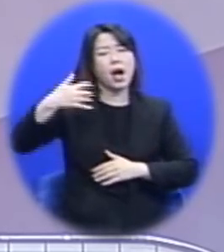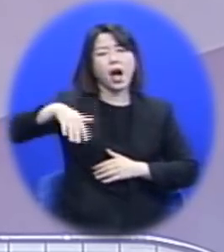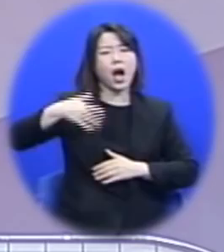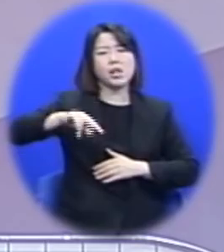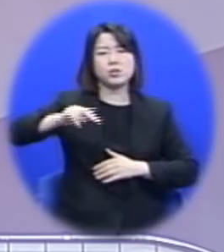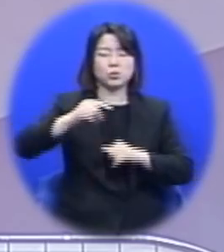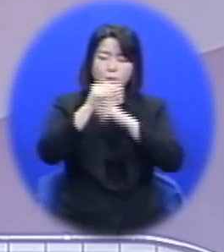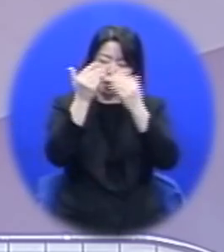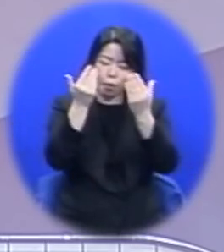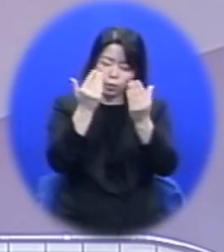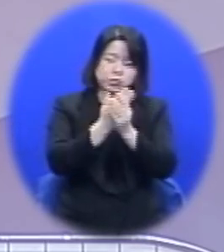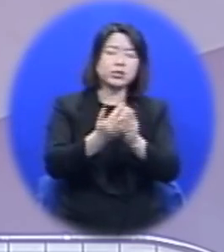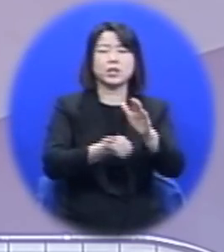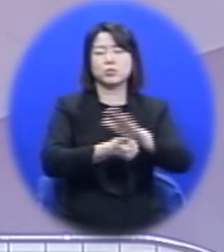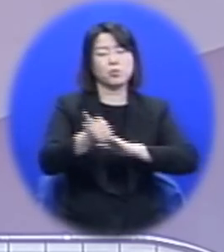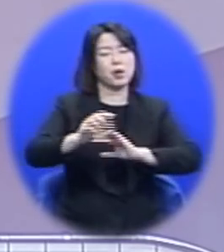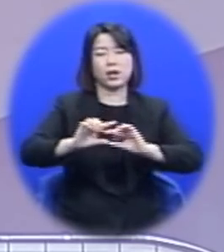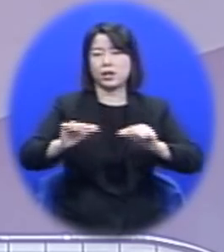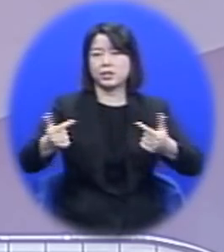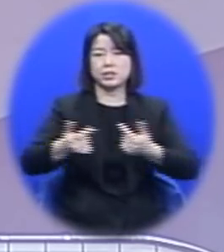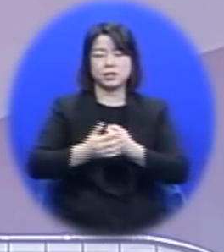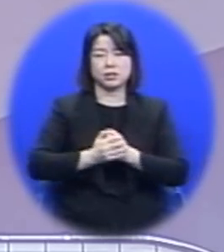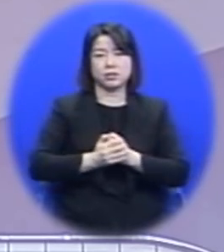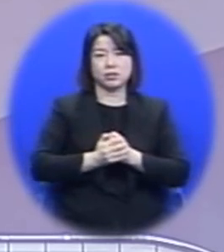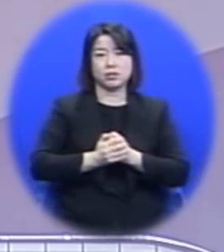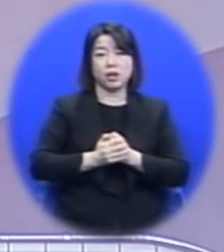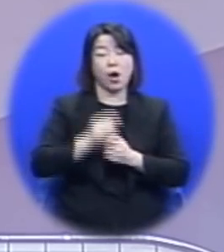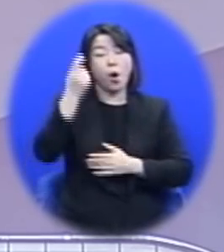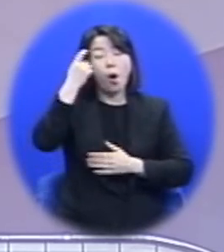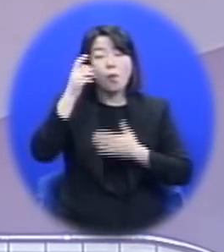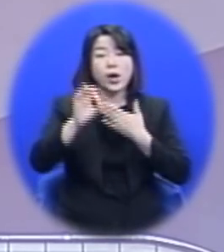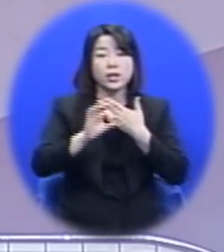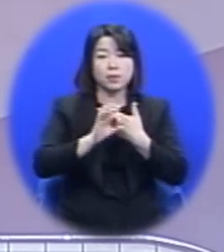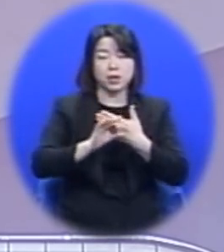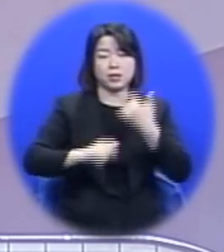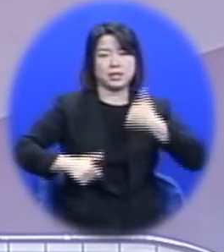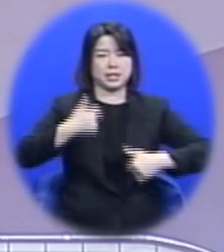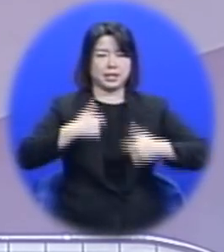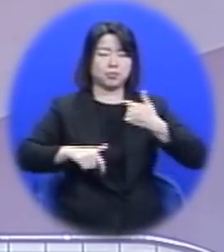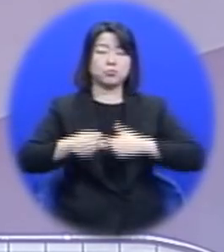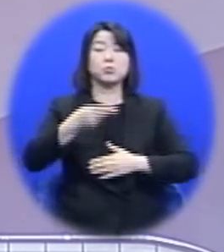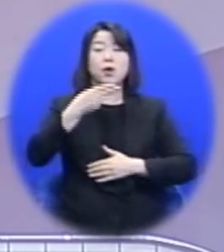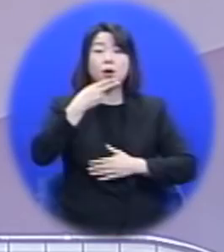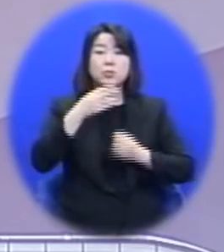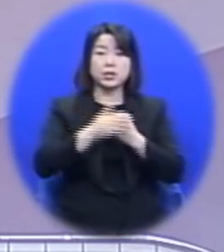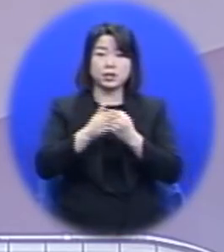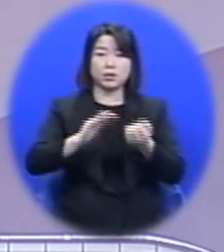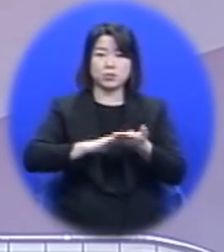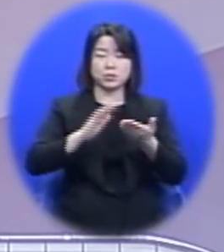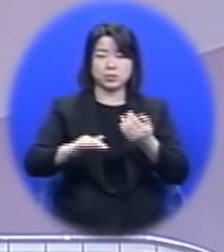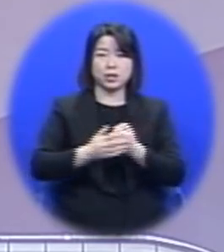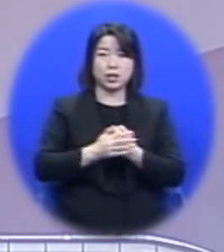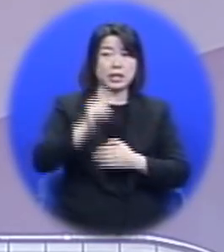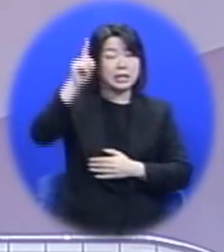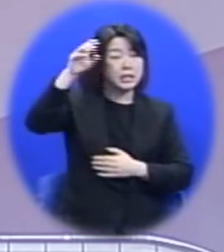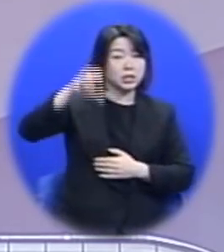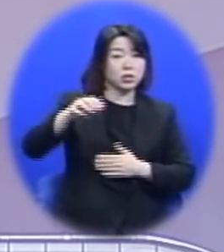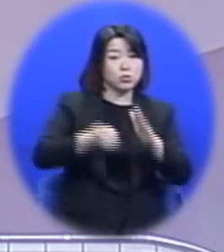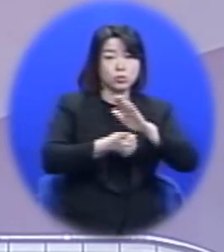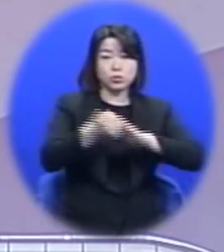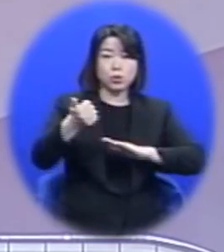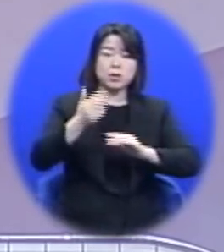온전한 소망이 아닙니다. 왜냐하면 기쁨이 없으니까. 영국 천국 소망의